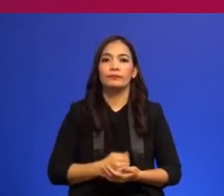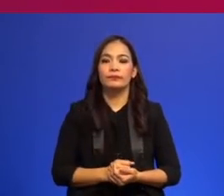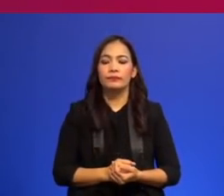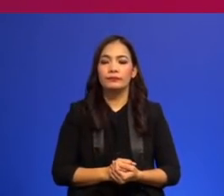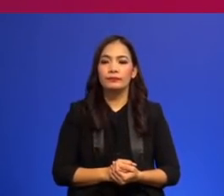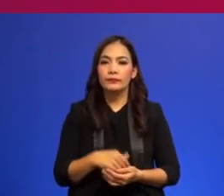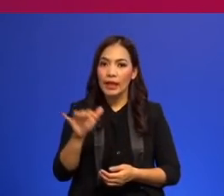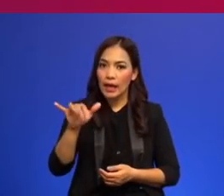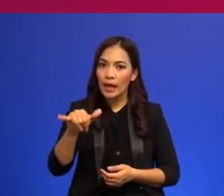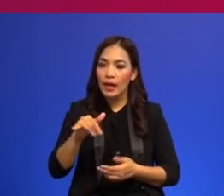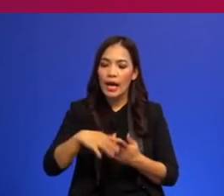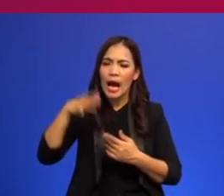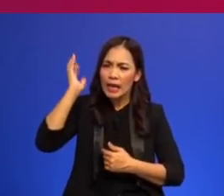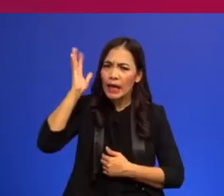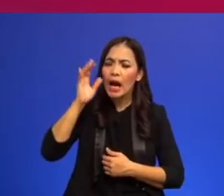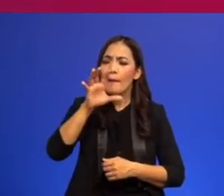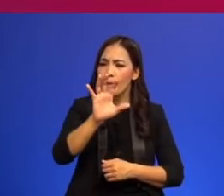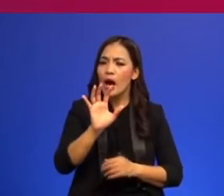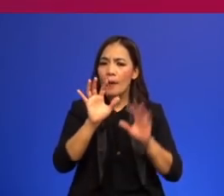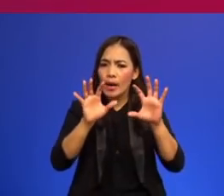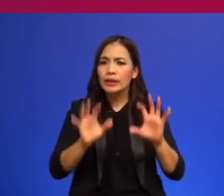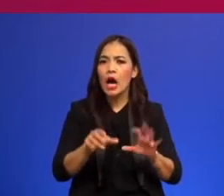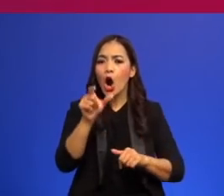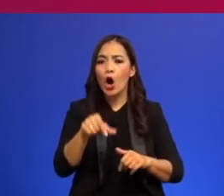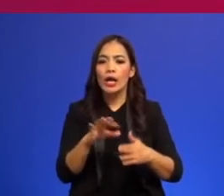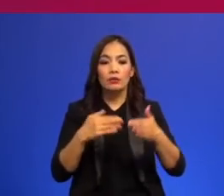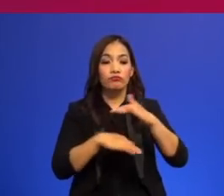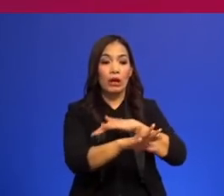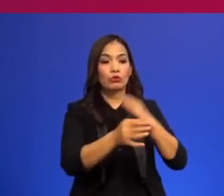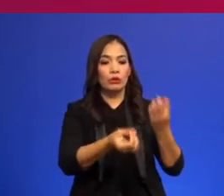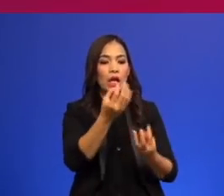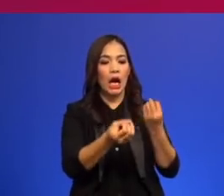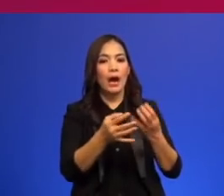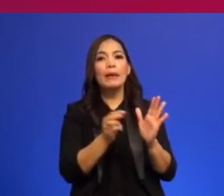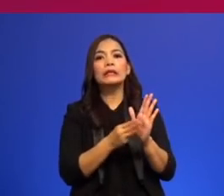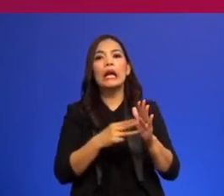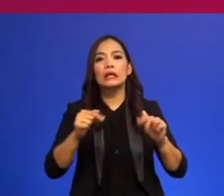Jadi biar ini dengar oleh banyak orang, jangan sampai masuk neraka gara-gara ini.